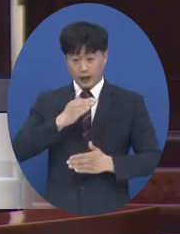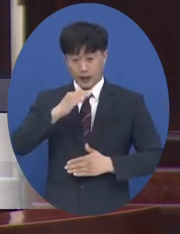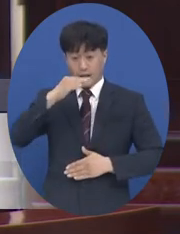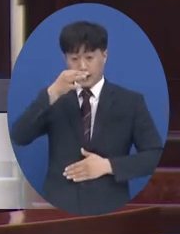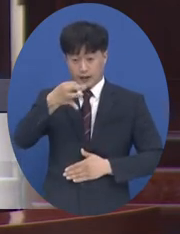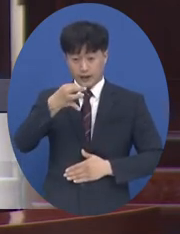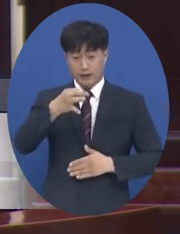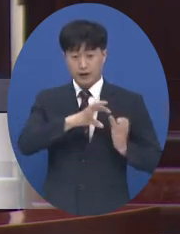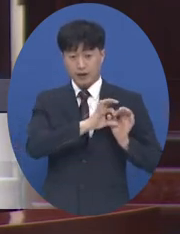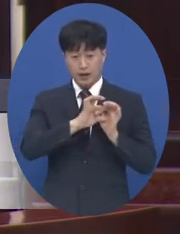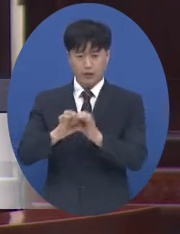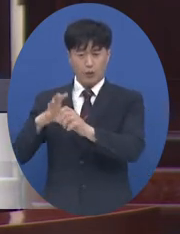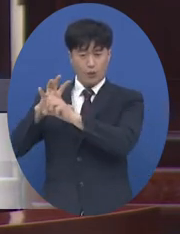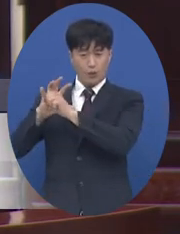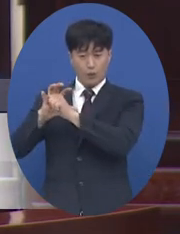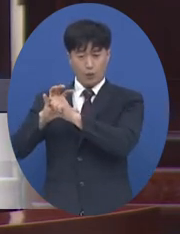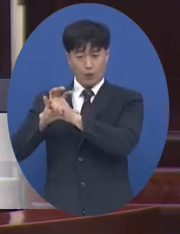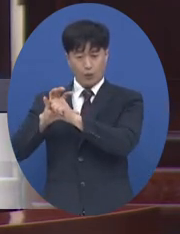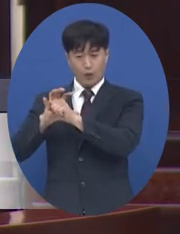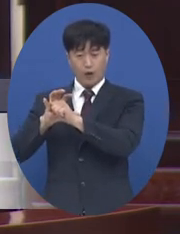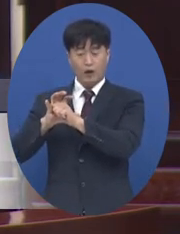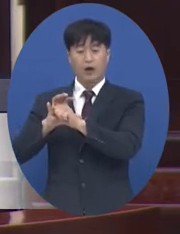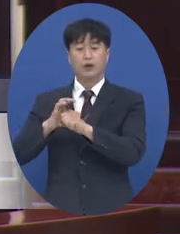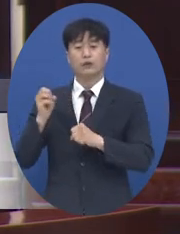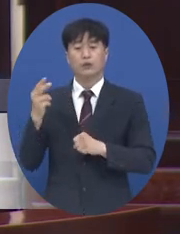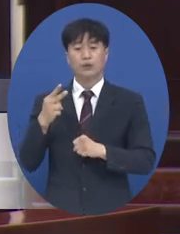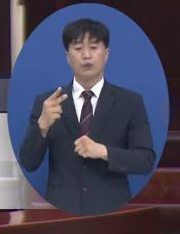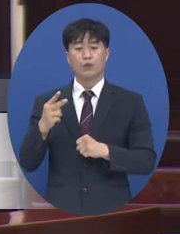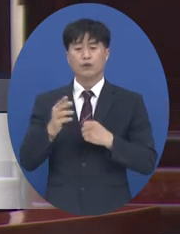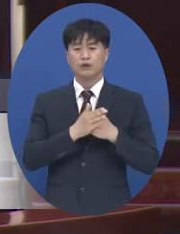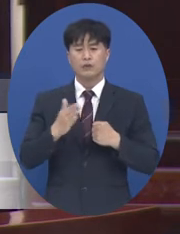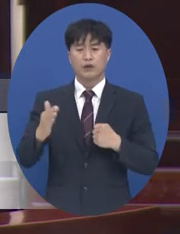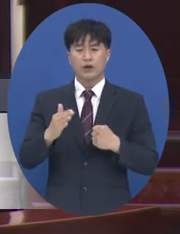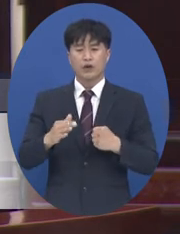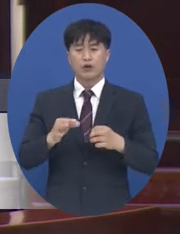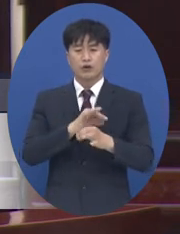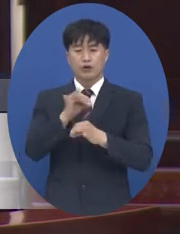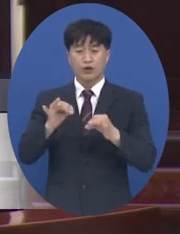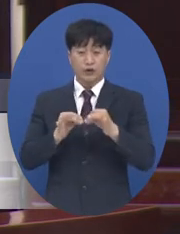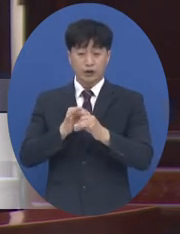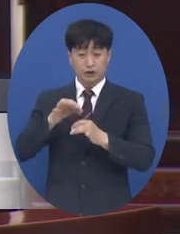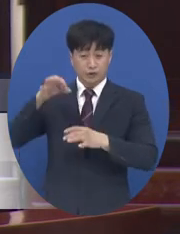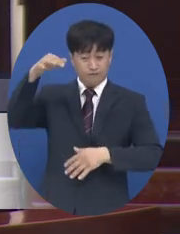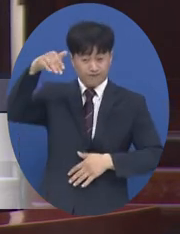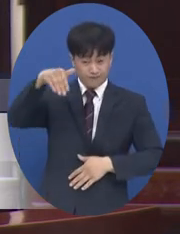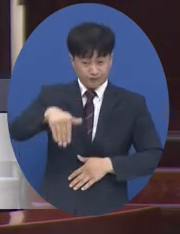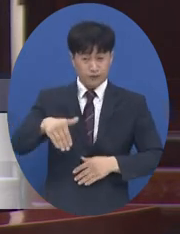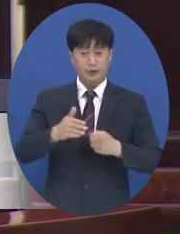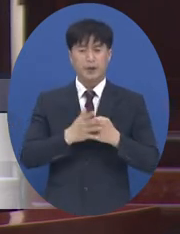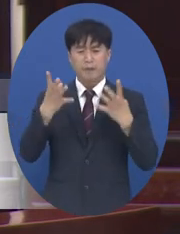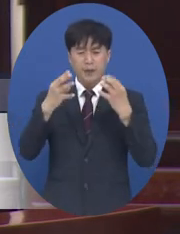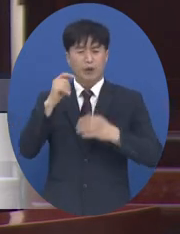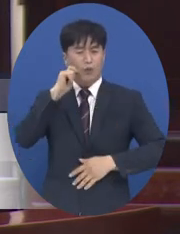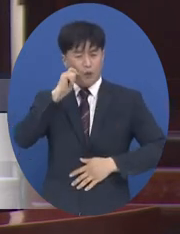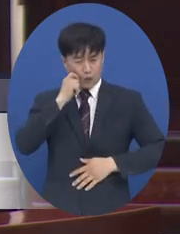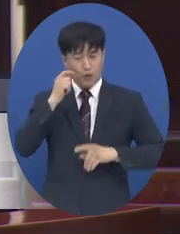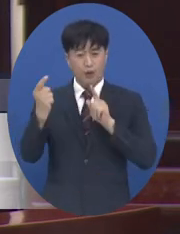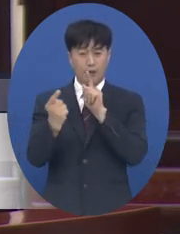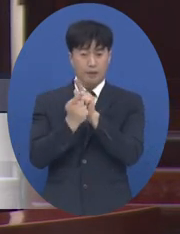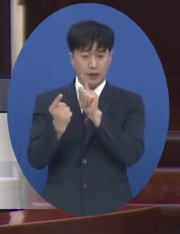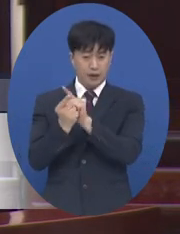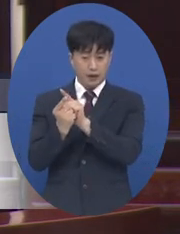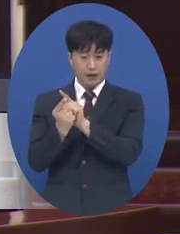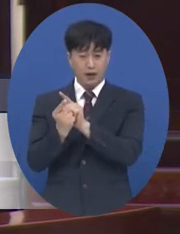예산은 지속되는 코로나19 사태와 그로 인한 경기 침체 등으로 많은 어려움을 겪고